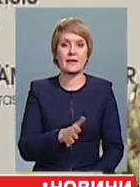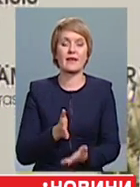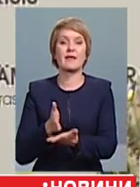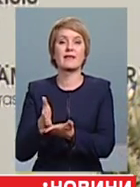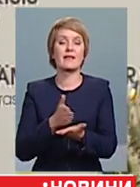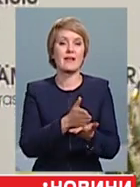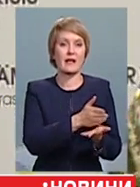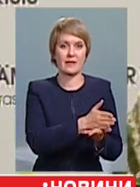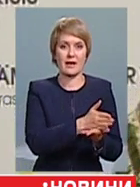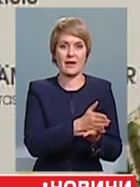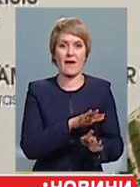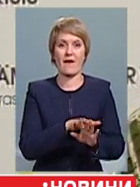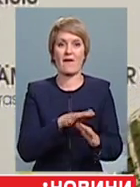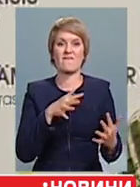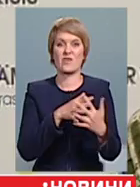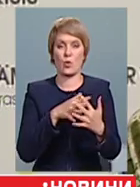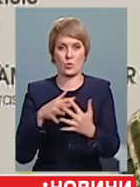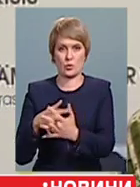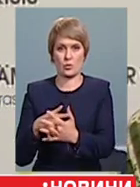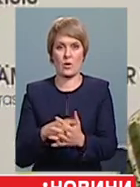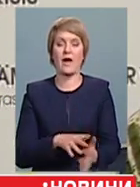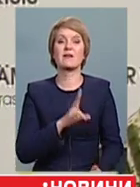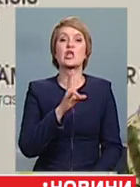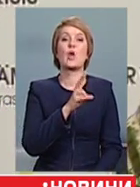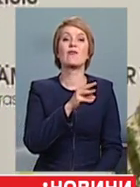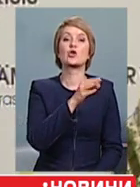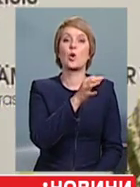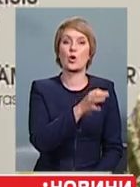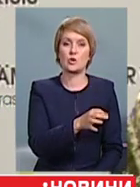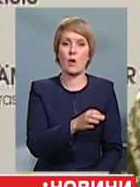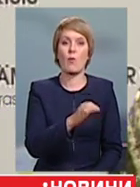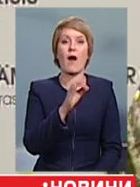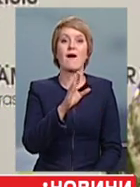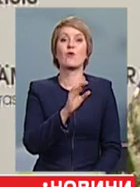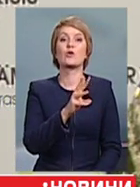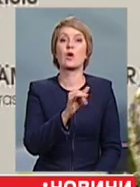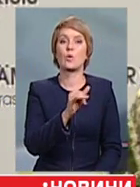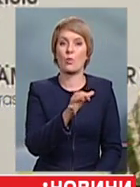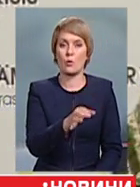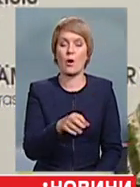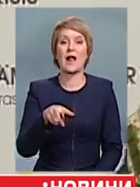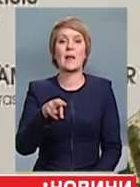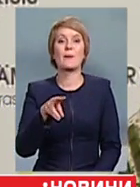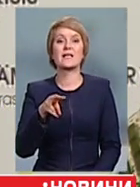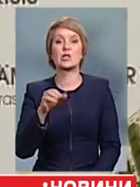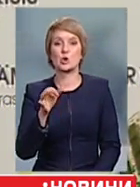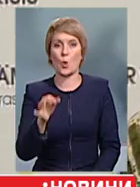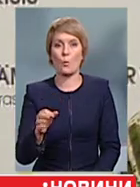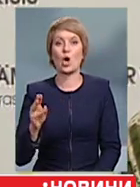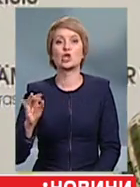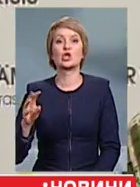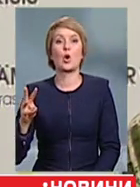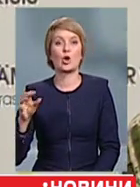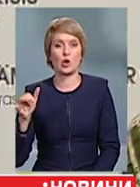фронту. Зокрема, в Новотроїцькому, Водяному, Лебединському та Широкіному. Ворожі провокації